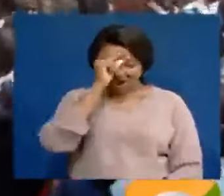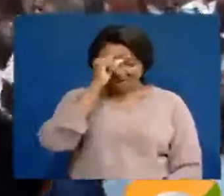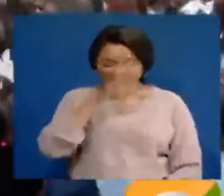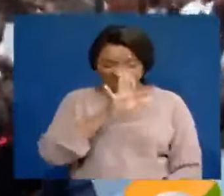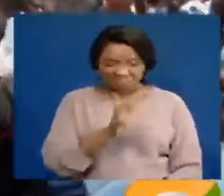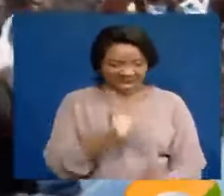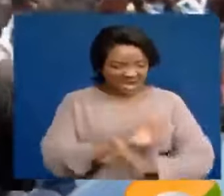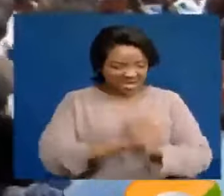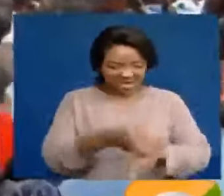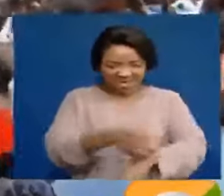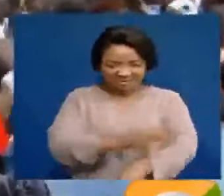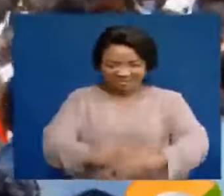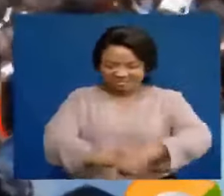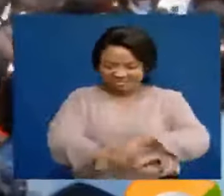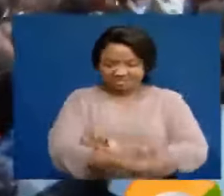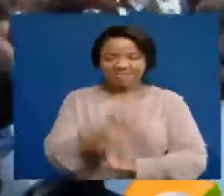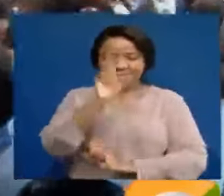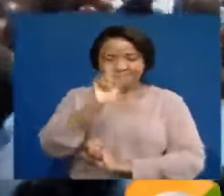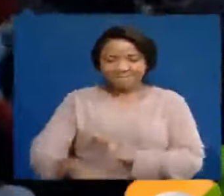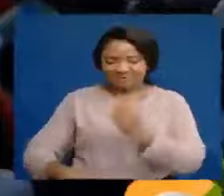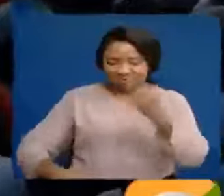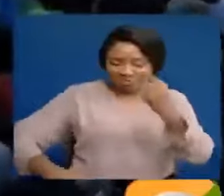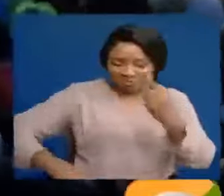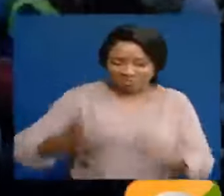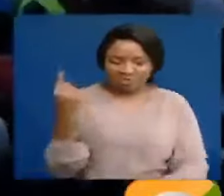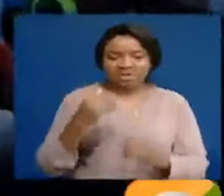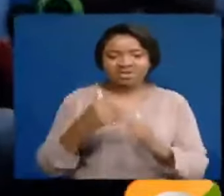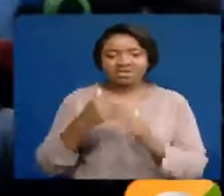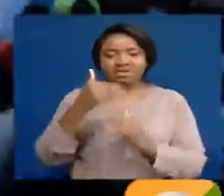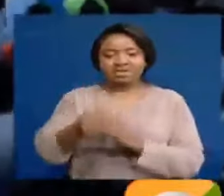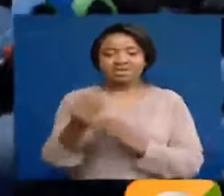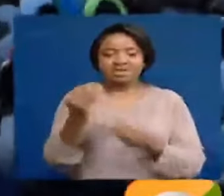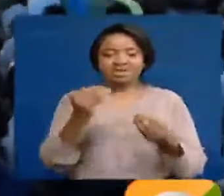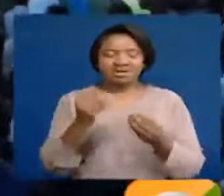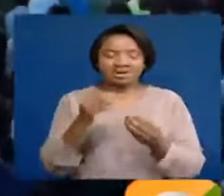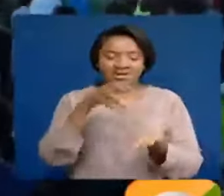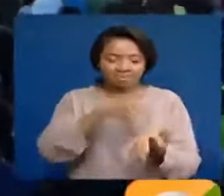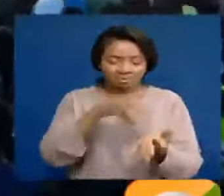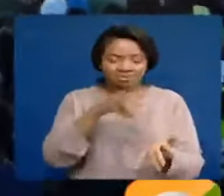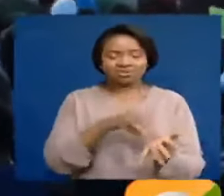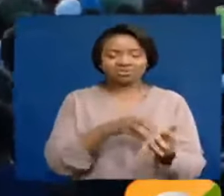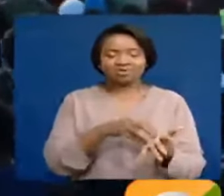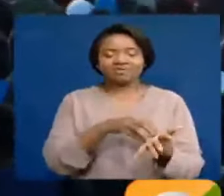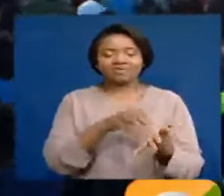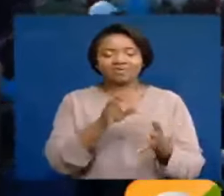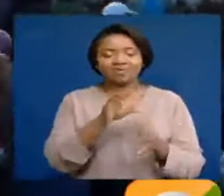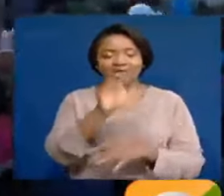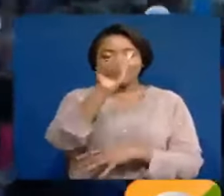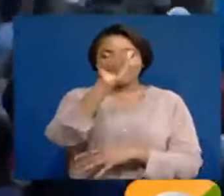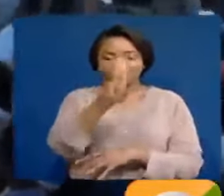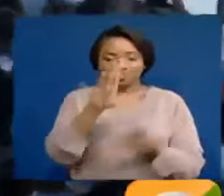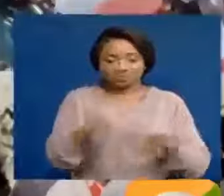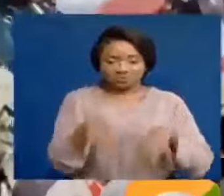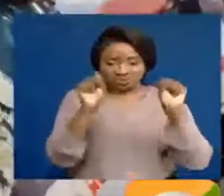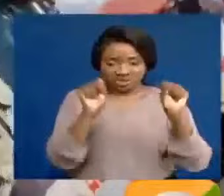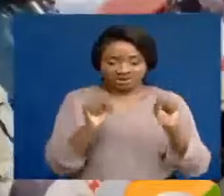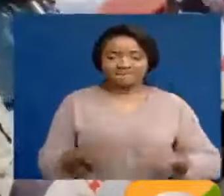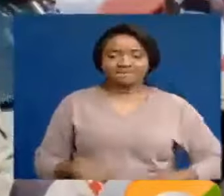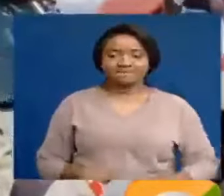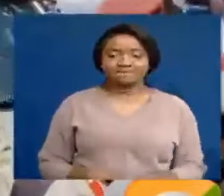kuhakikisha kuwa imezoa ushindi wa Raila Odinga katika kinyang'anyiro cha uwenyekiti wa mataifa ya bara Afrika AUC.